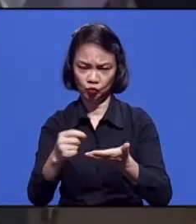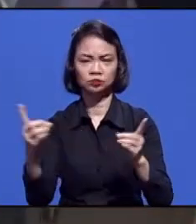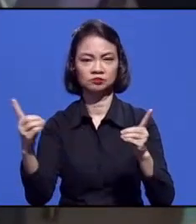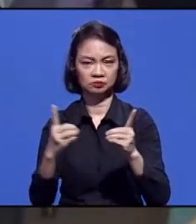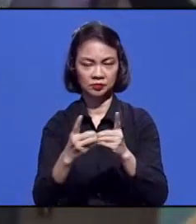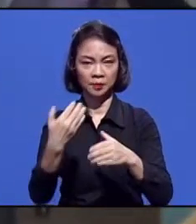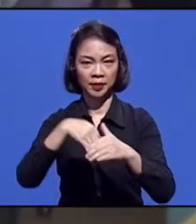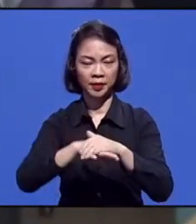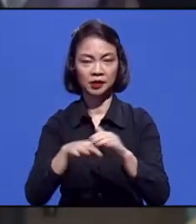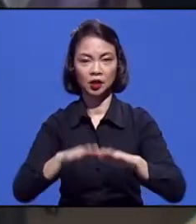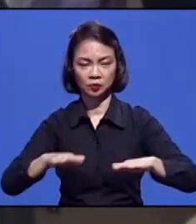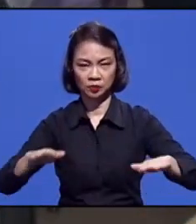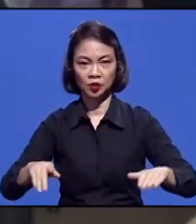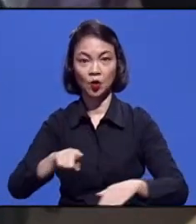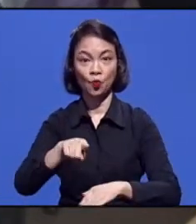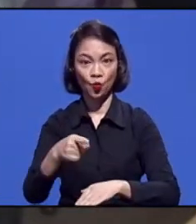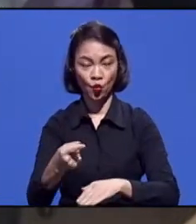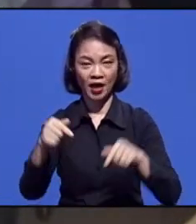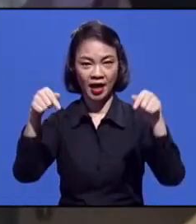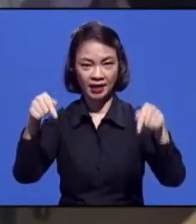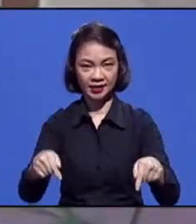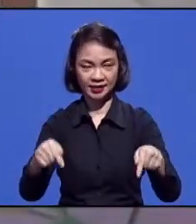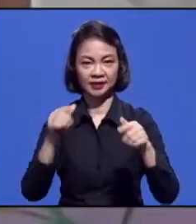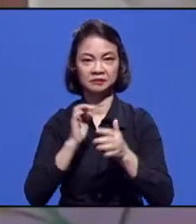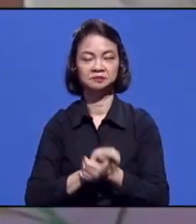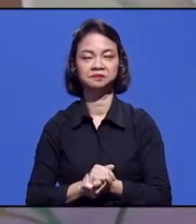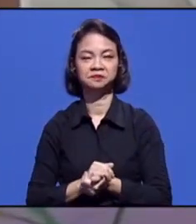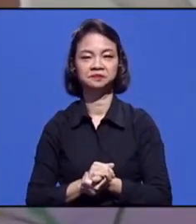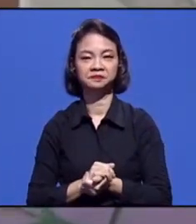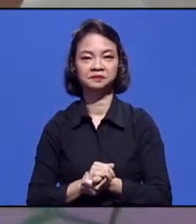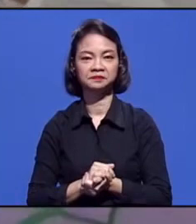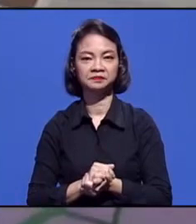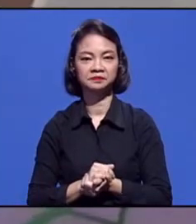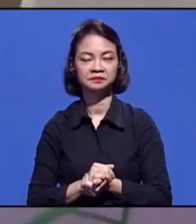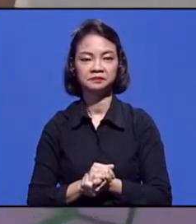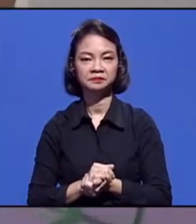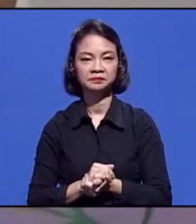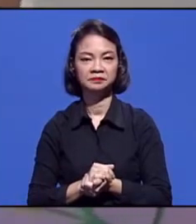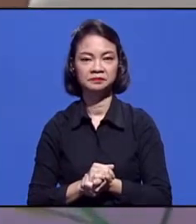Simulasi berlangsung mulai hari ini. Wahyu Pratama, Surabaya, Jawa Timur.